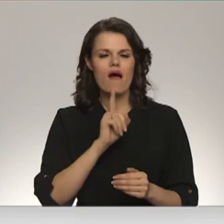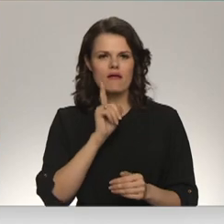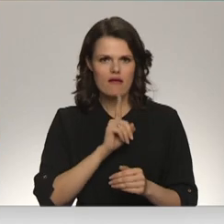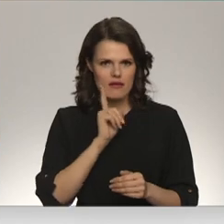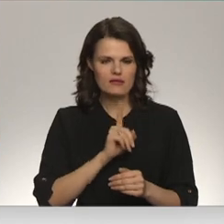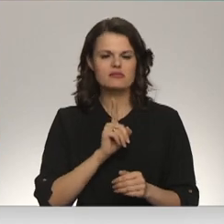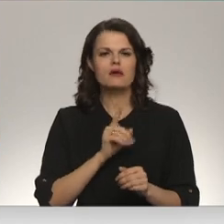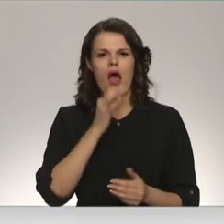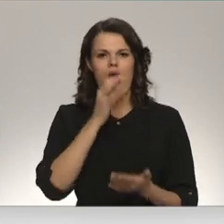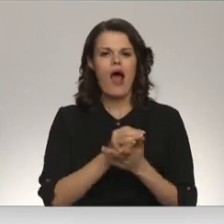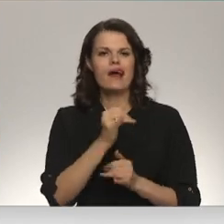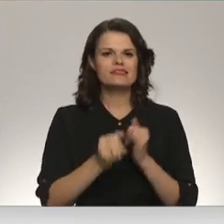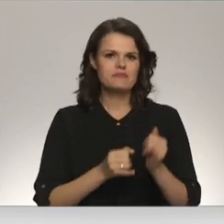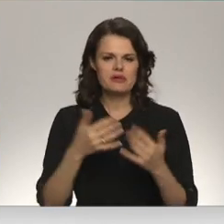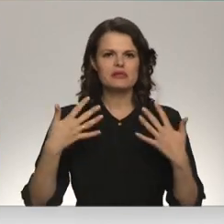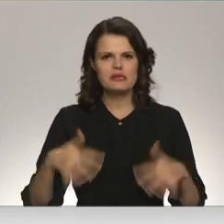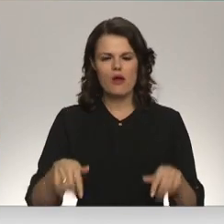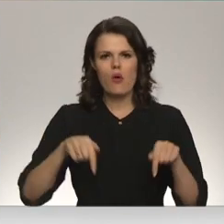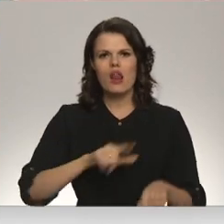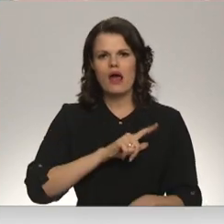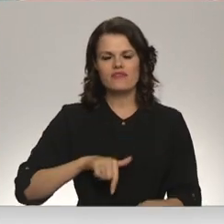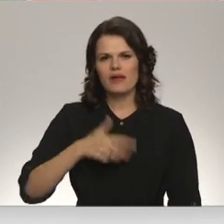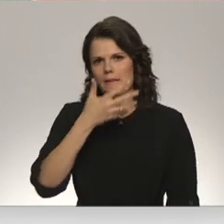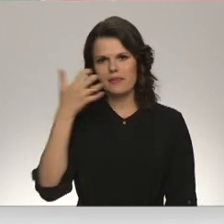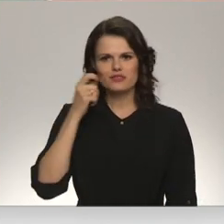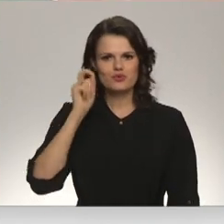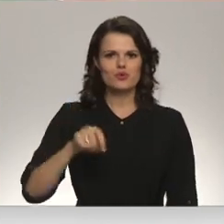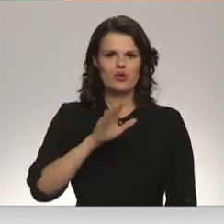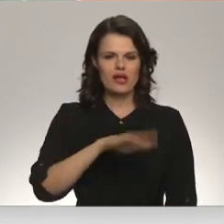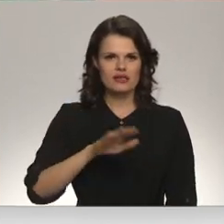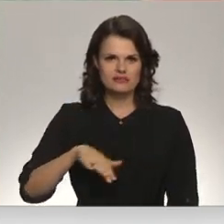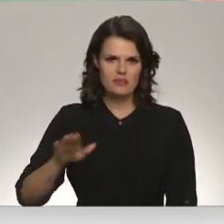jau ir ap 500 Ukrainas bēgļu bērniem.